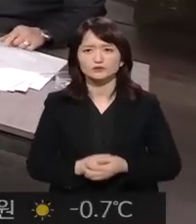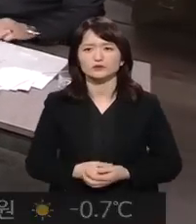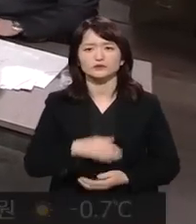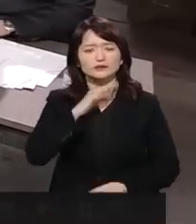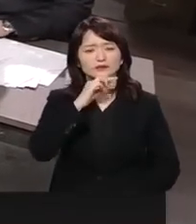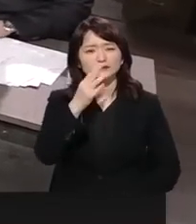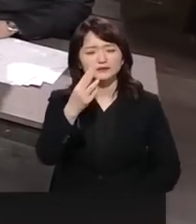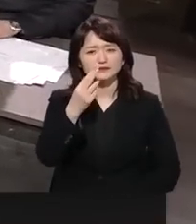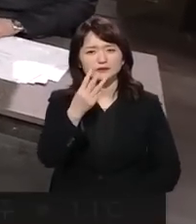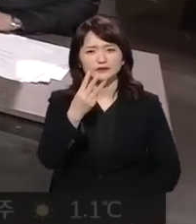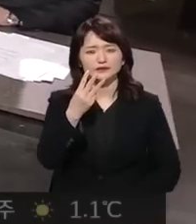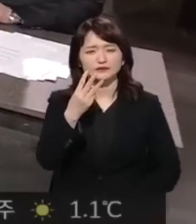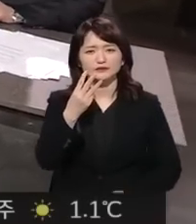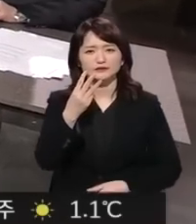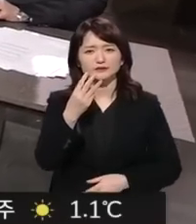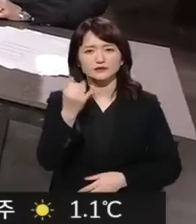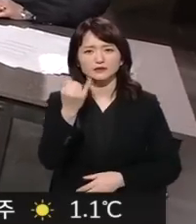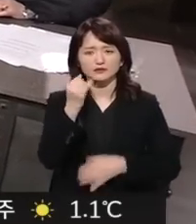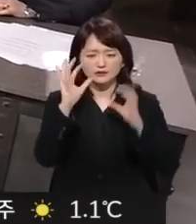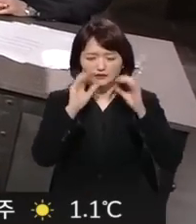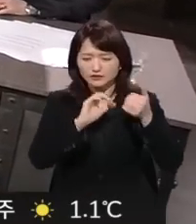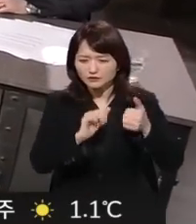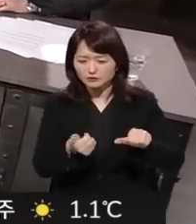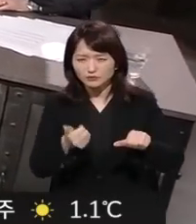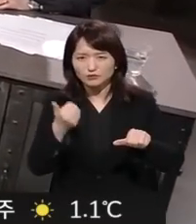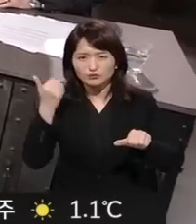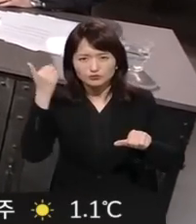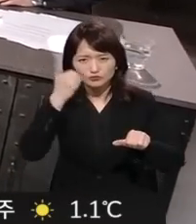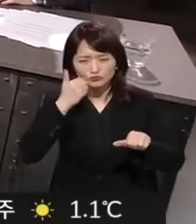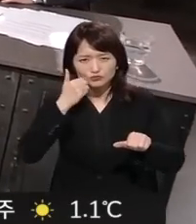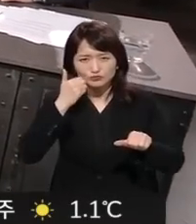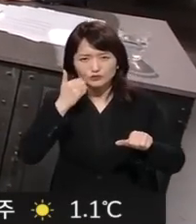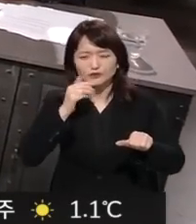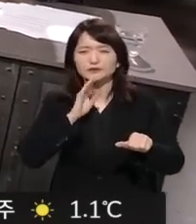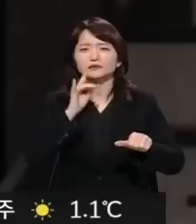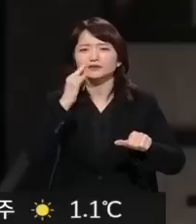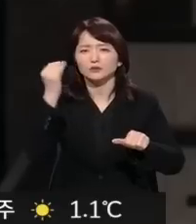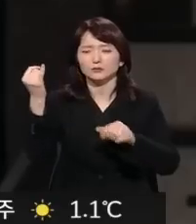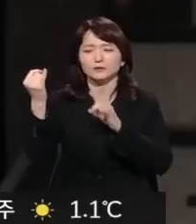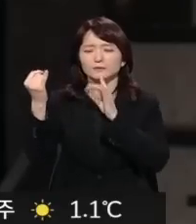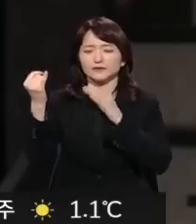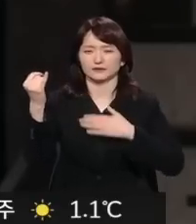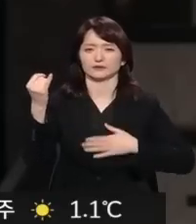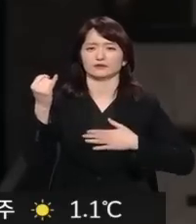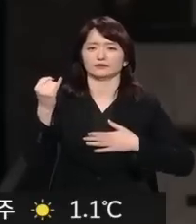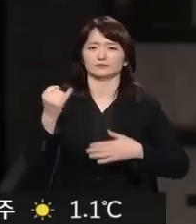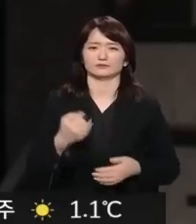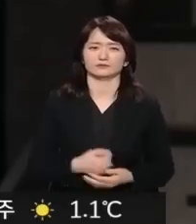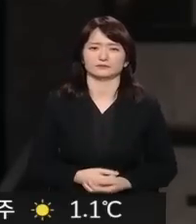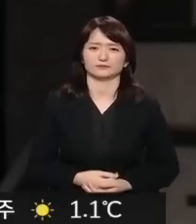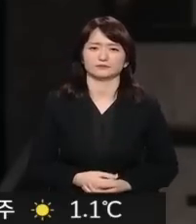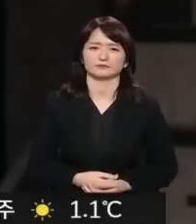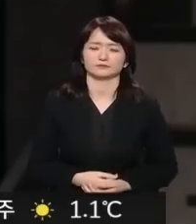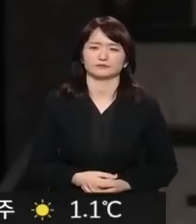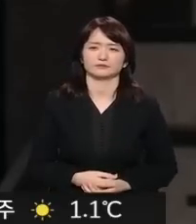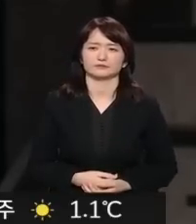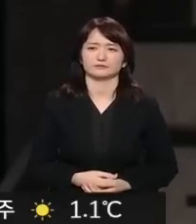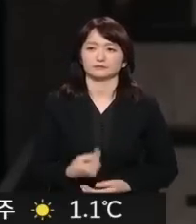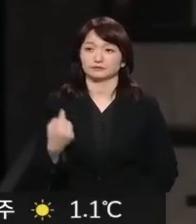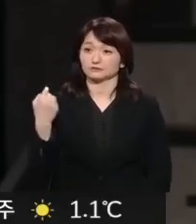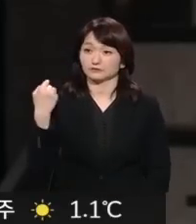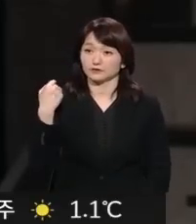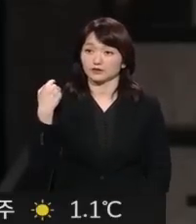외할머니인줄 알았는데 친모인 그 석씨잖아요네 이제는 그렇게 되죠 정말 진실은 본인만 아는 상황이 됐습니다 지금